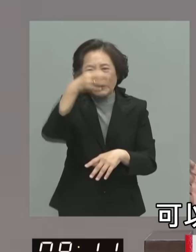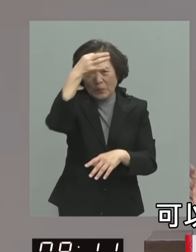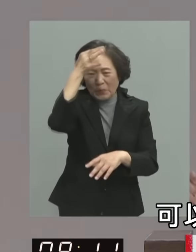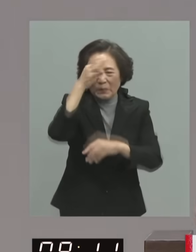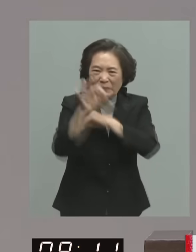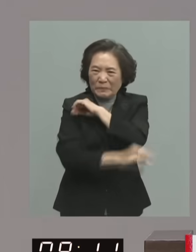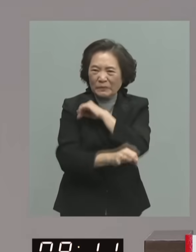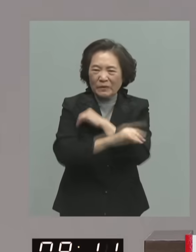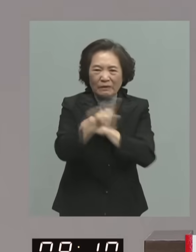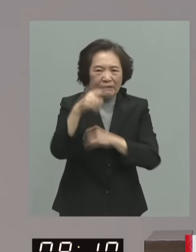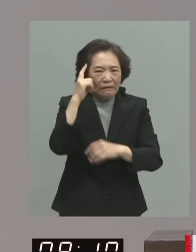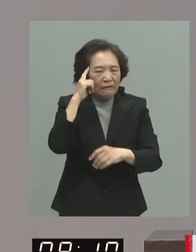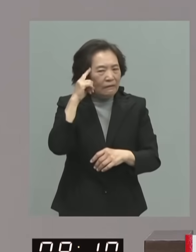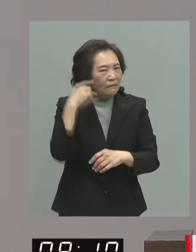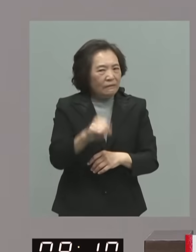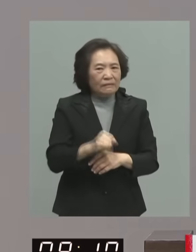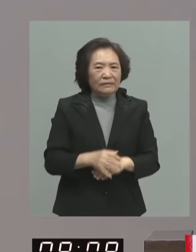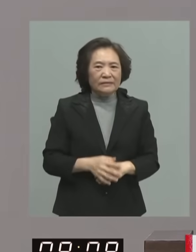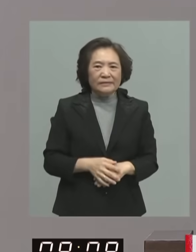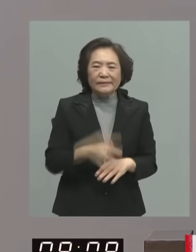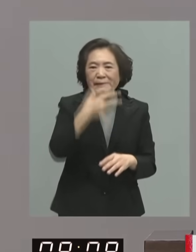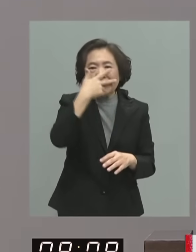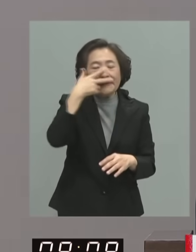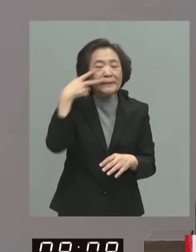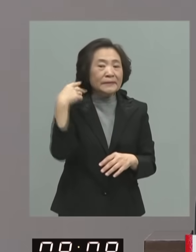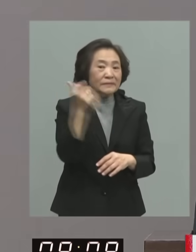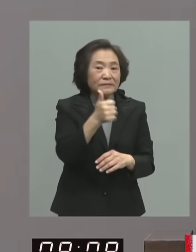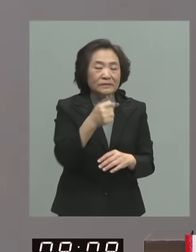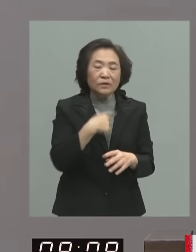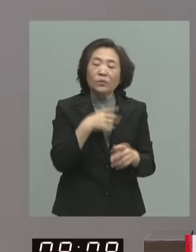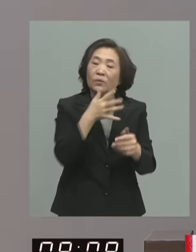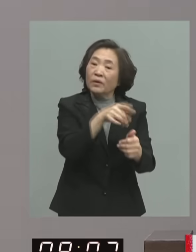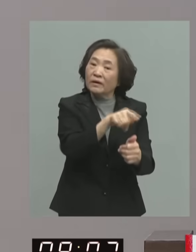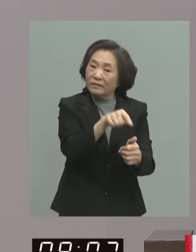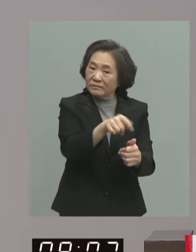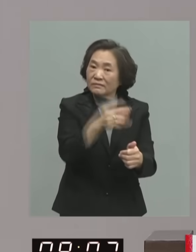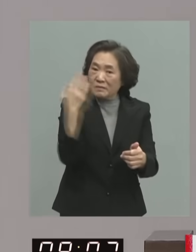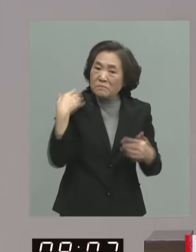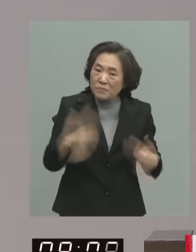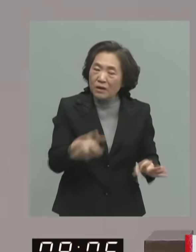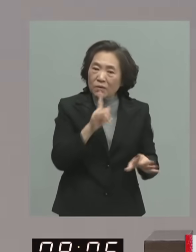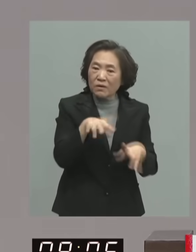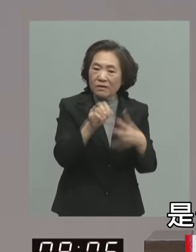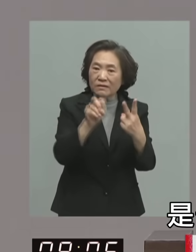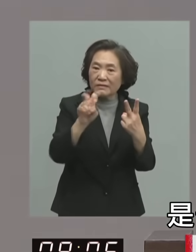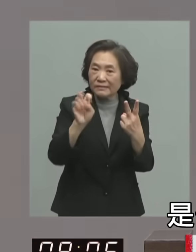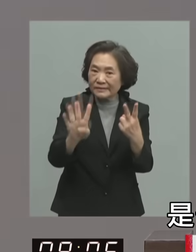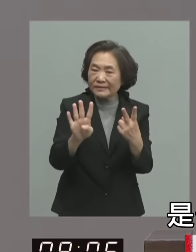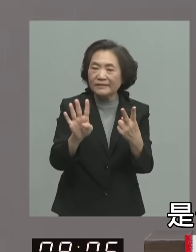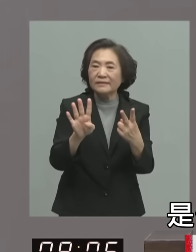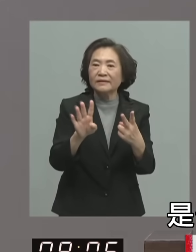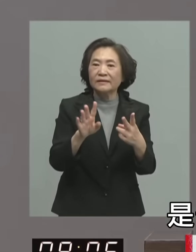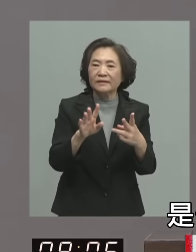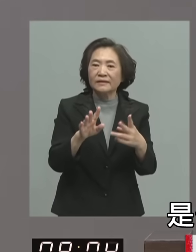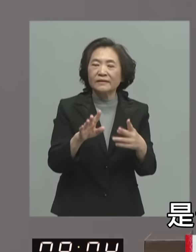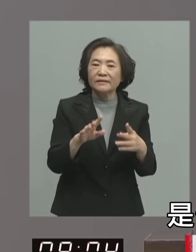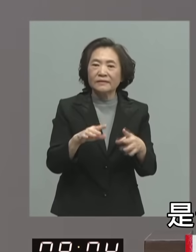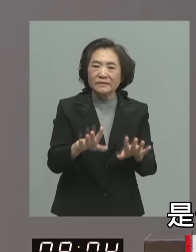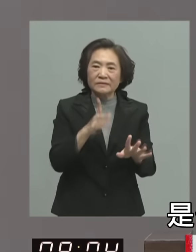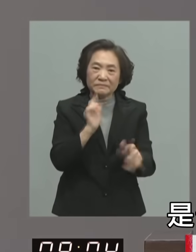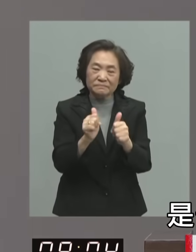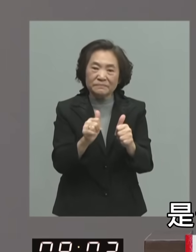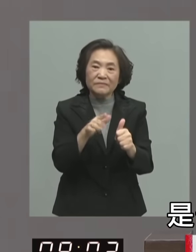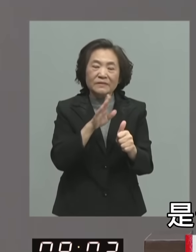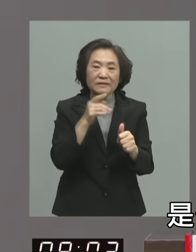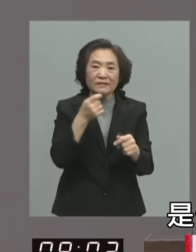证。赖清德先生，你有说过2024是一场民主